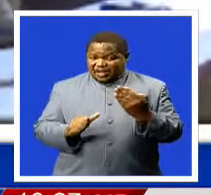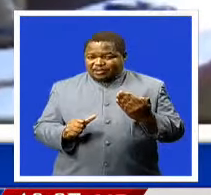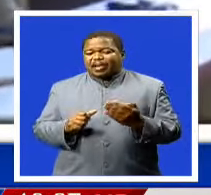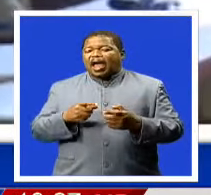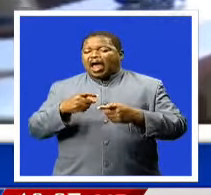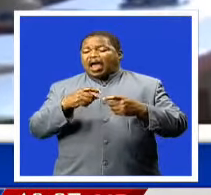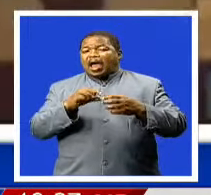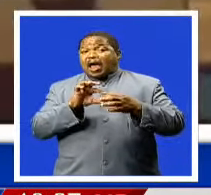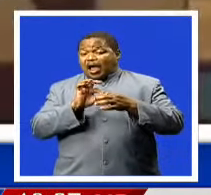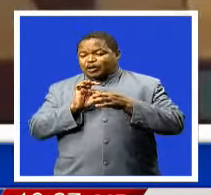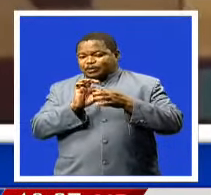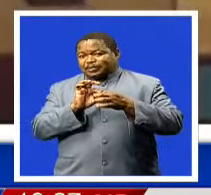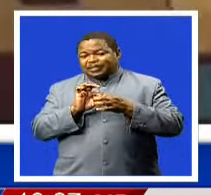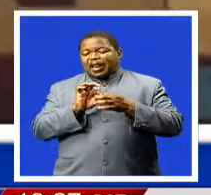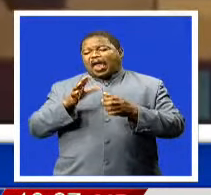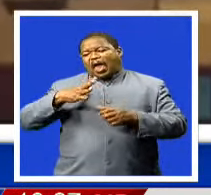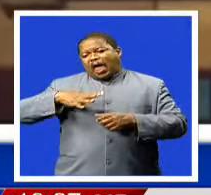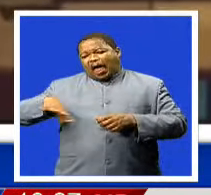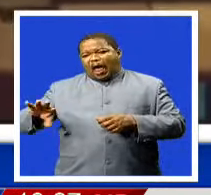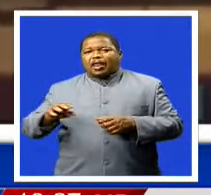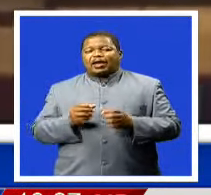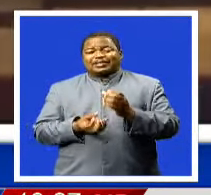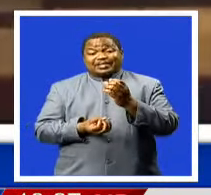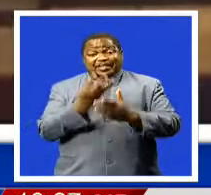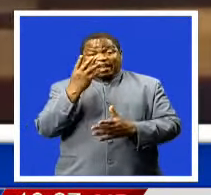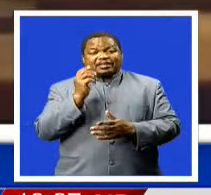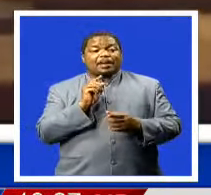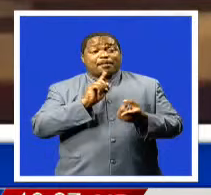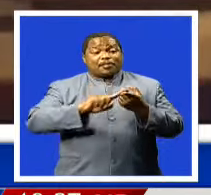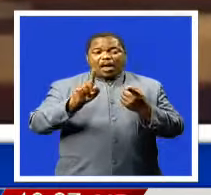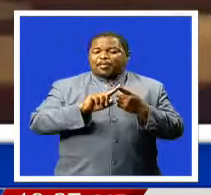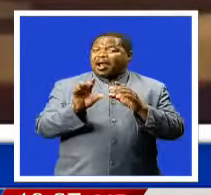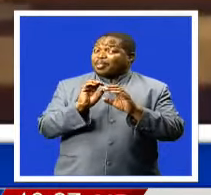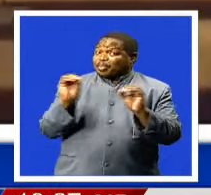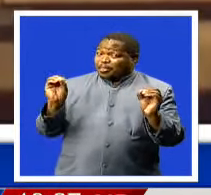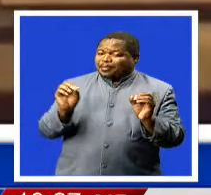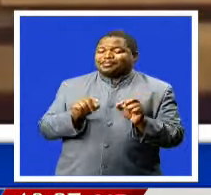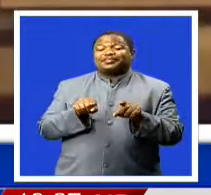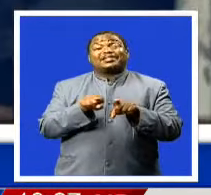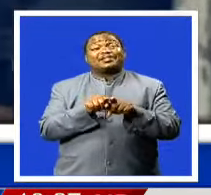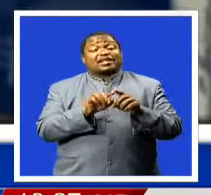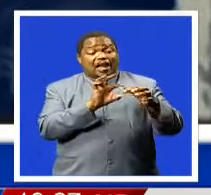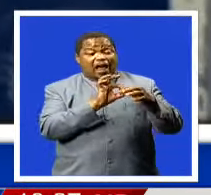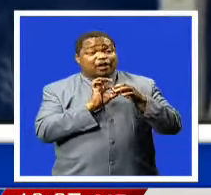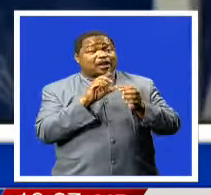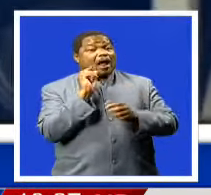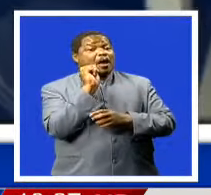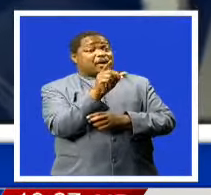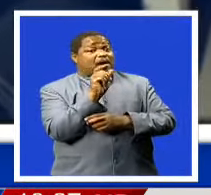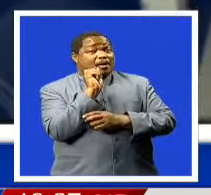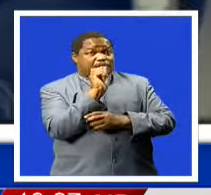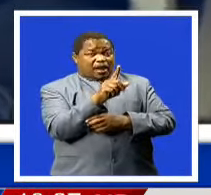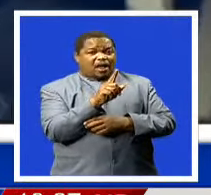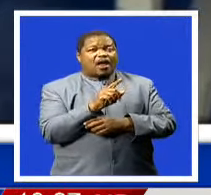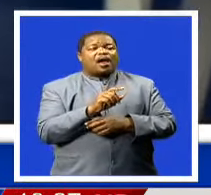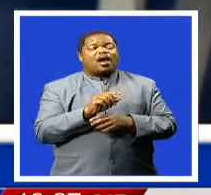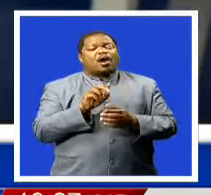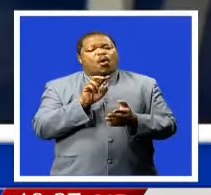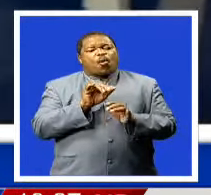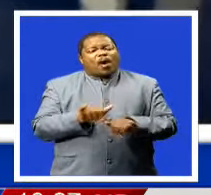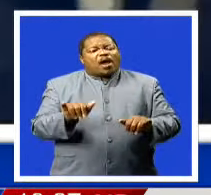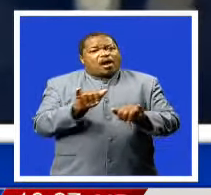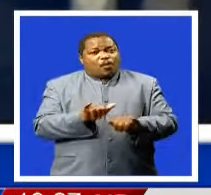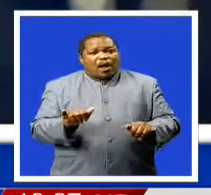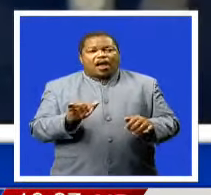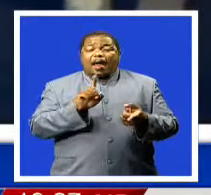yemidlalo yemadats ke nayo beyingiletinye letho letimile kanti-ke lebekubabambe kakhulu ukuzama kuthola indlela labangayisebenzisa ukude bachasele imidlalo